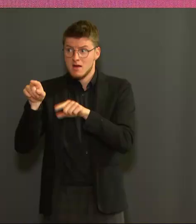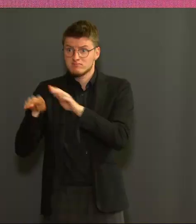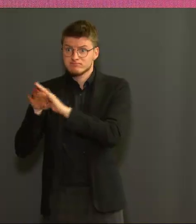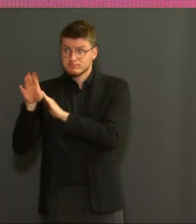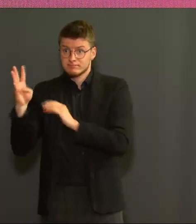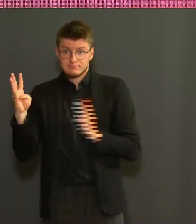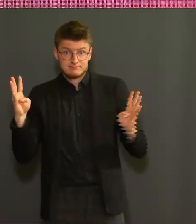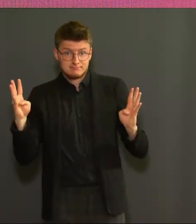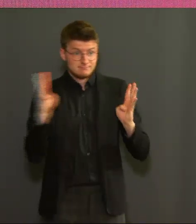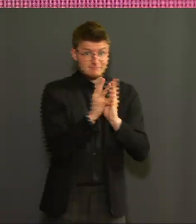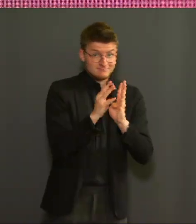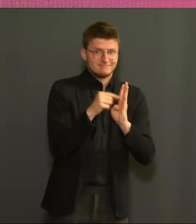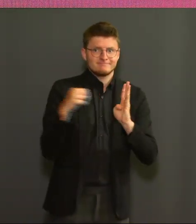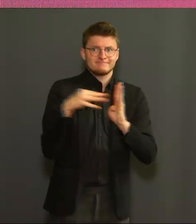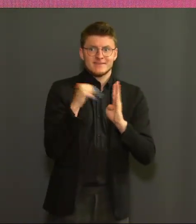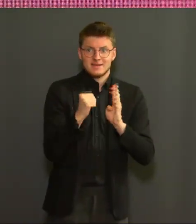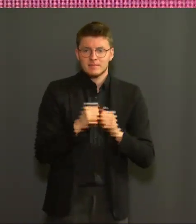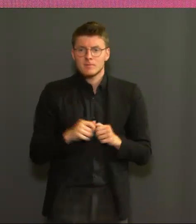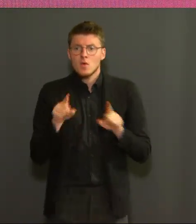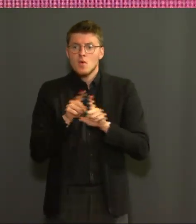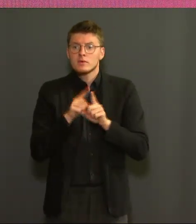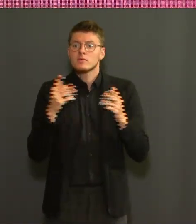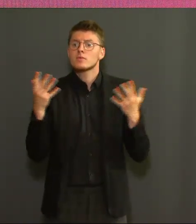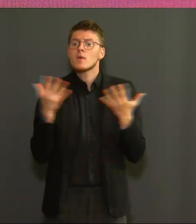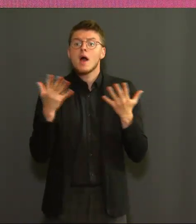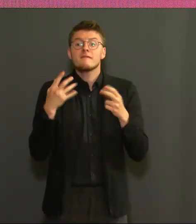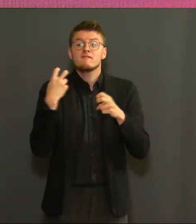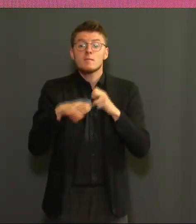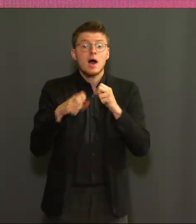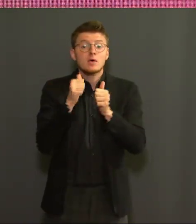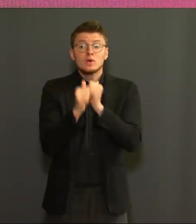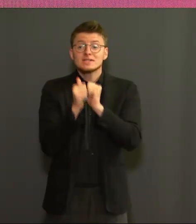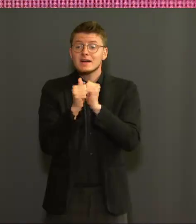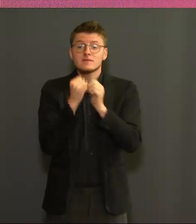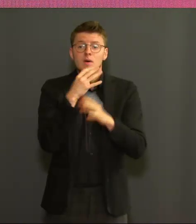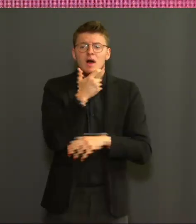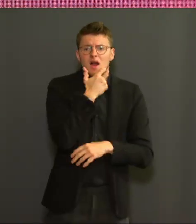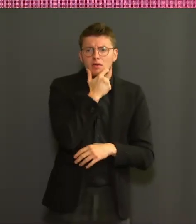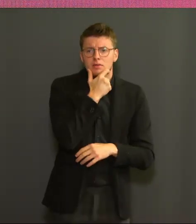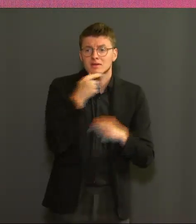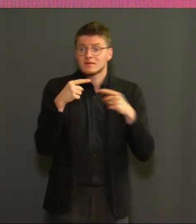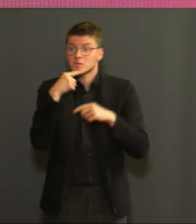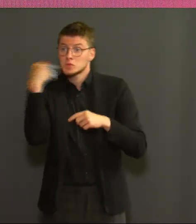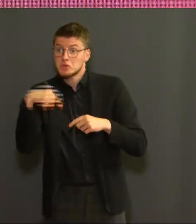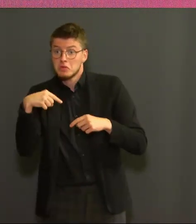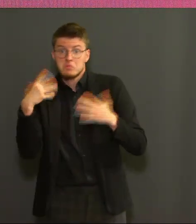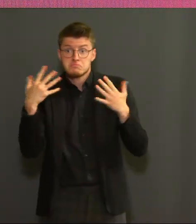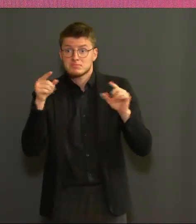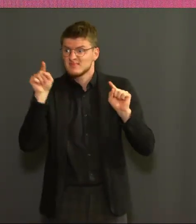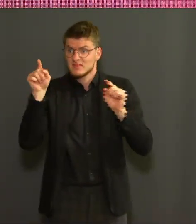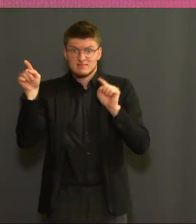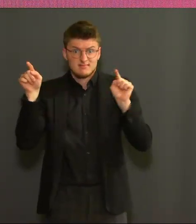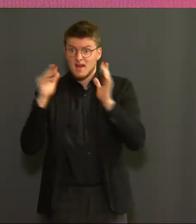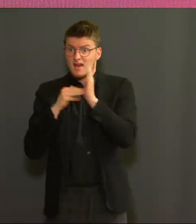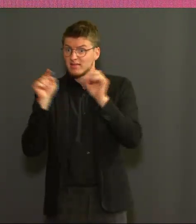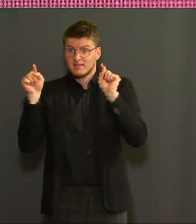sterk stijgende cijfers kent. Denk maar aan Engeland, denk maar aan Rusland, omwille van de Delta-variant. En in sommige van die landen zitten